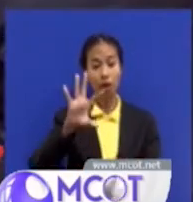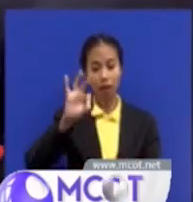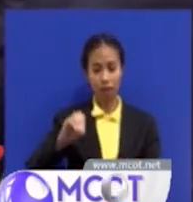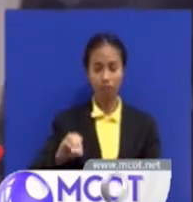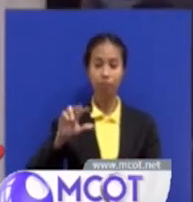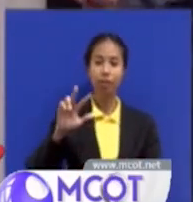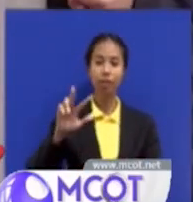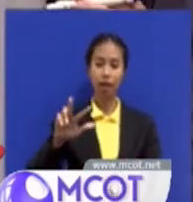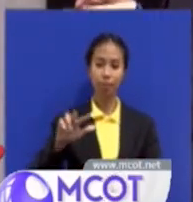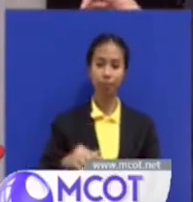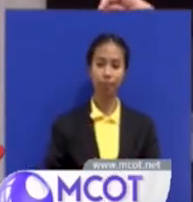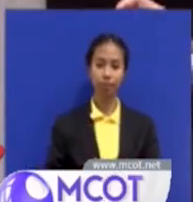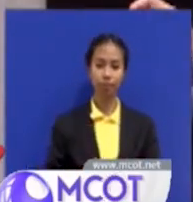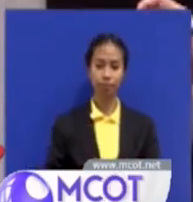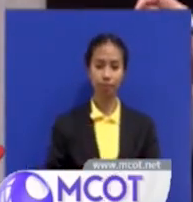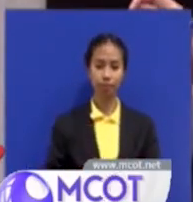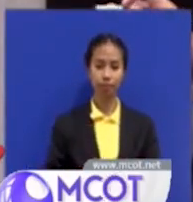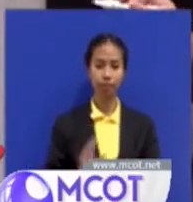ค่ะ